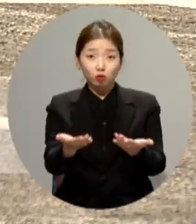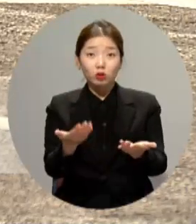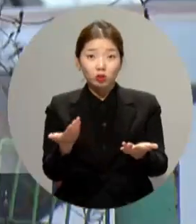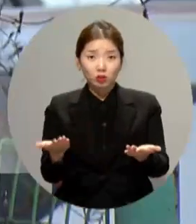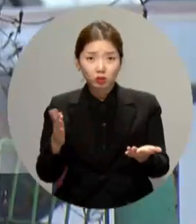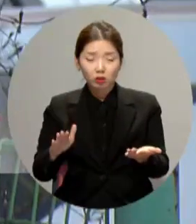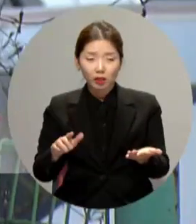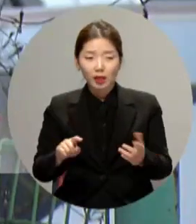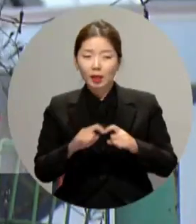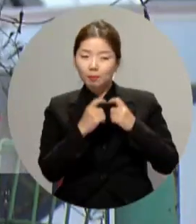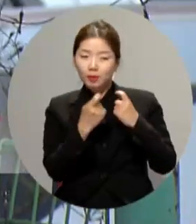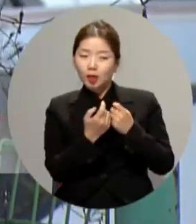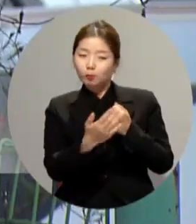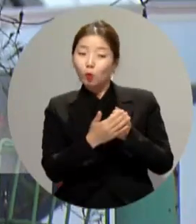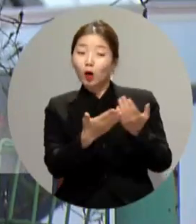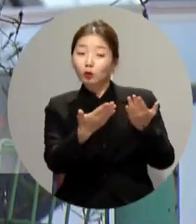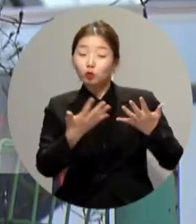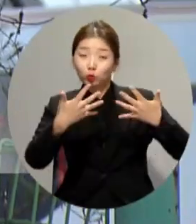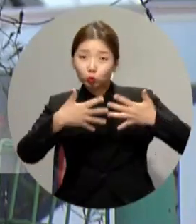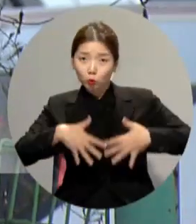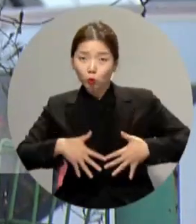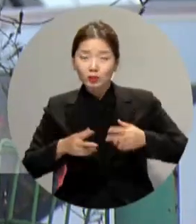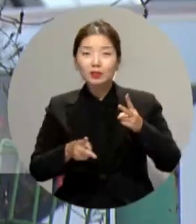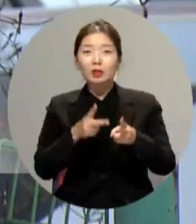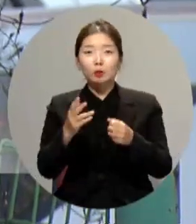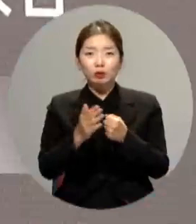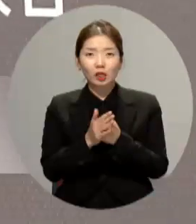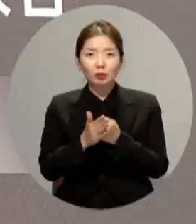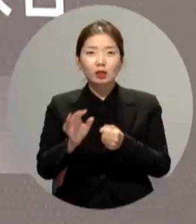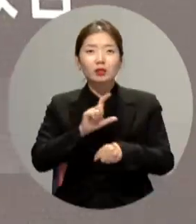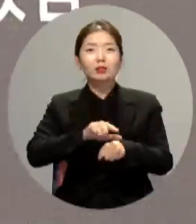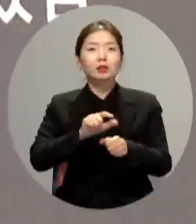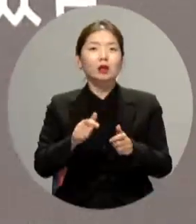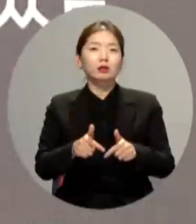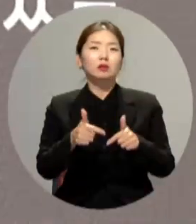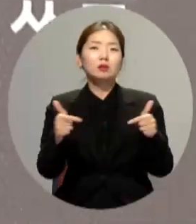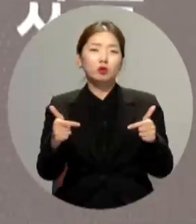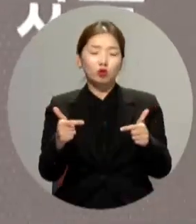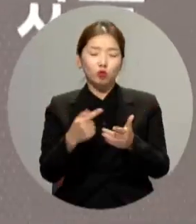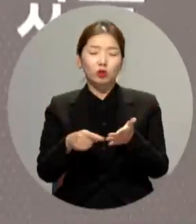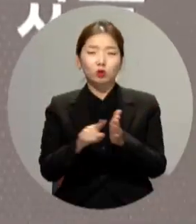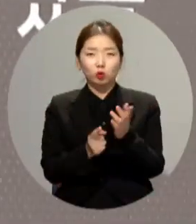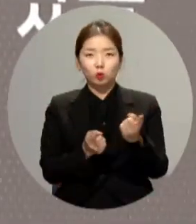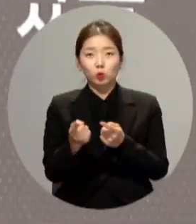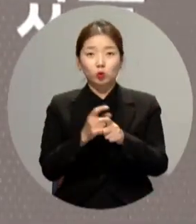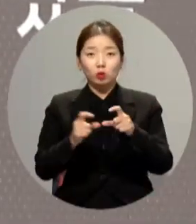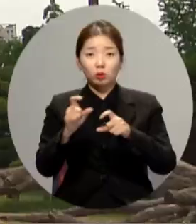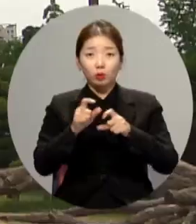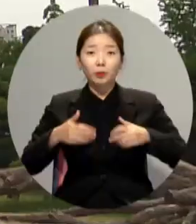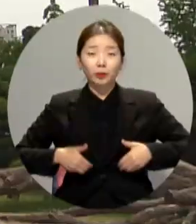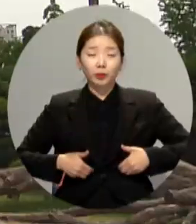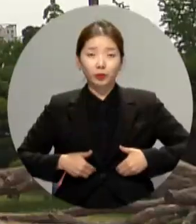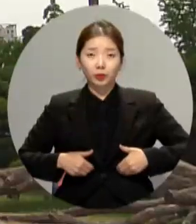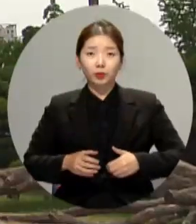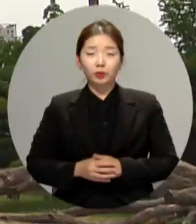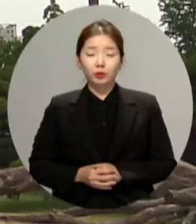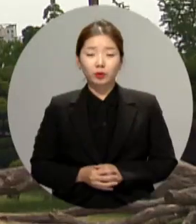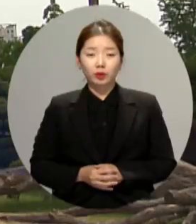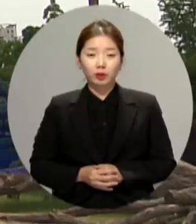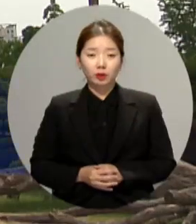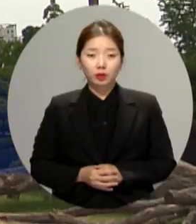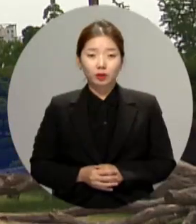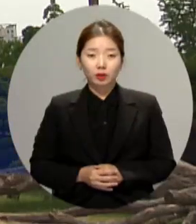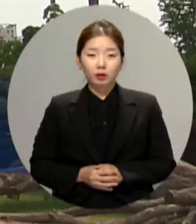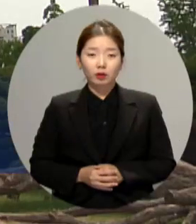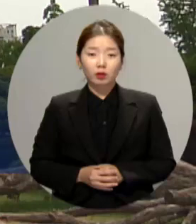선정했는데 민간의 협조를 전제로 한 사업인 만큼 개방 시간 확대에는 추가 조율이 필요하다는 설명입니다. 만약 그렇게